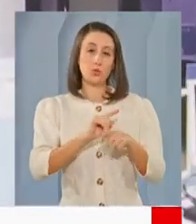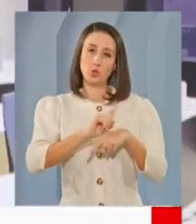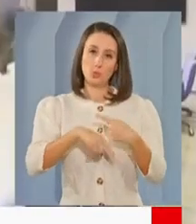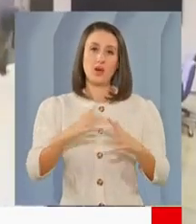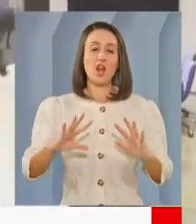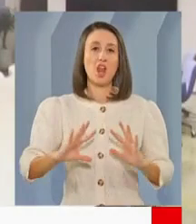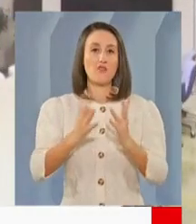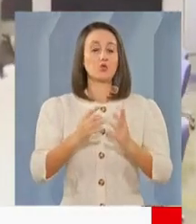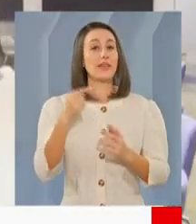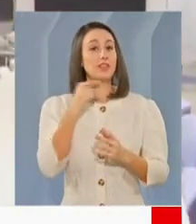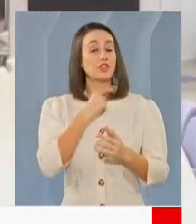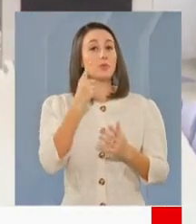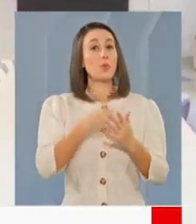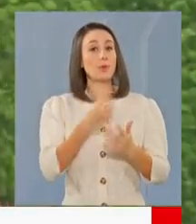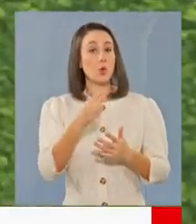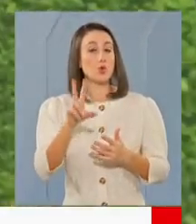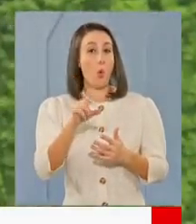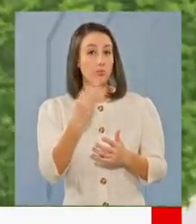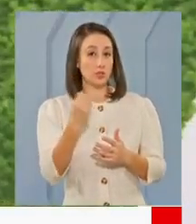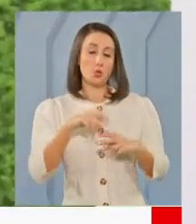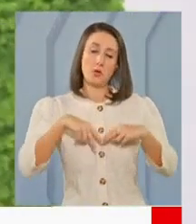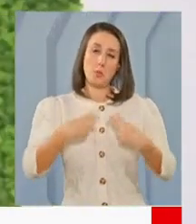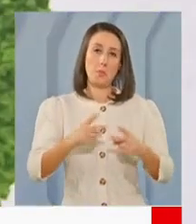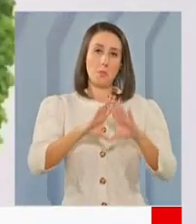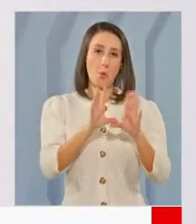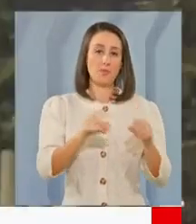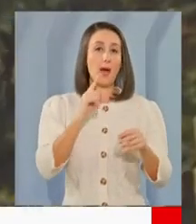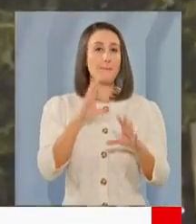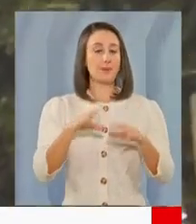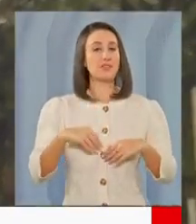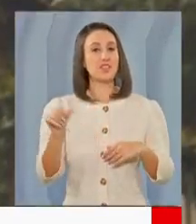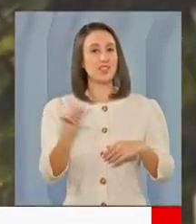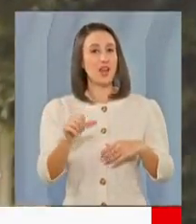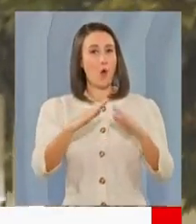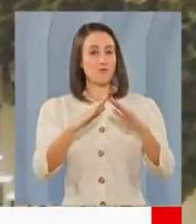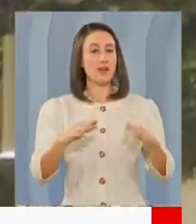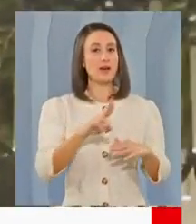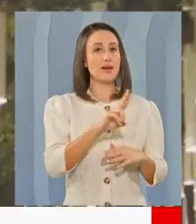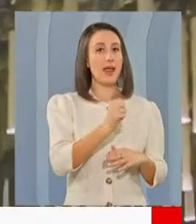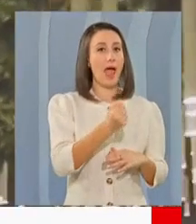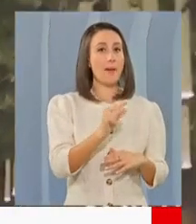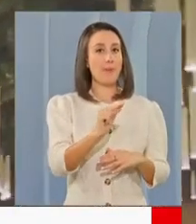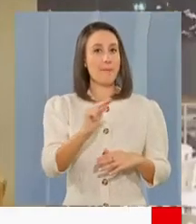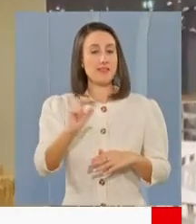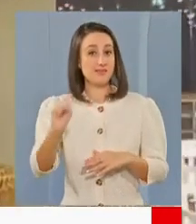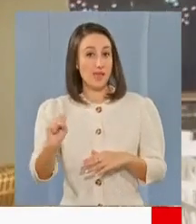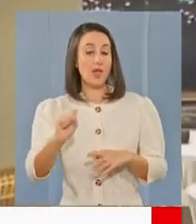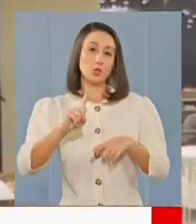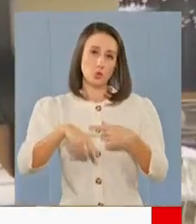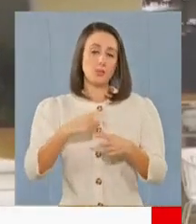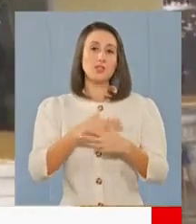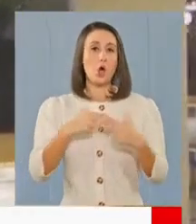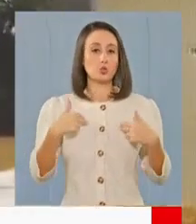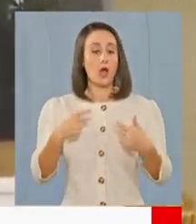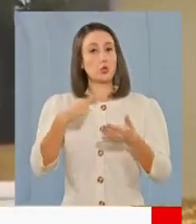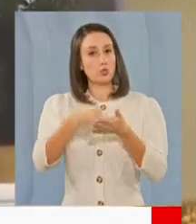după revoluție din decembrie 1989 el a revenit în România și a primit în chirie o vilă rea pps în cadrul Primăverii ulterior el s a